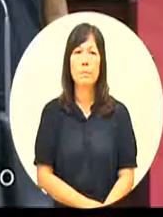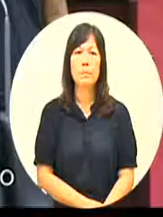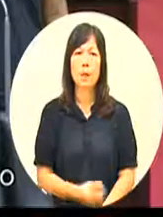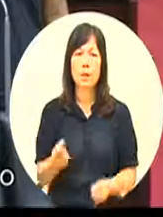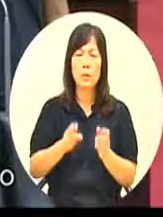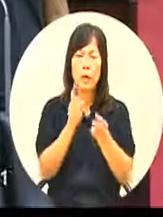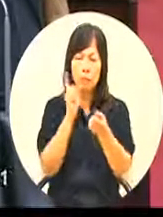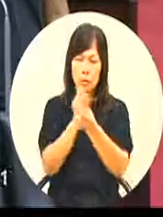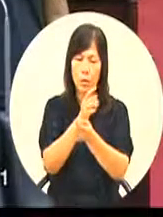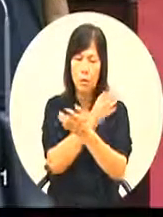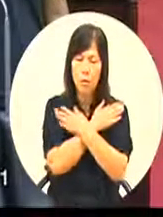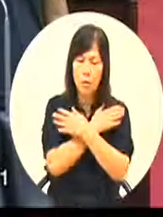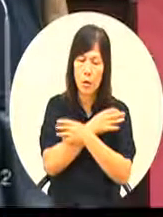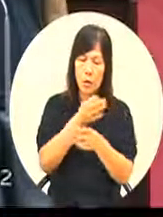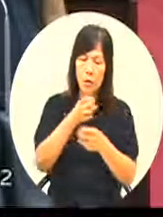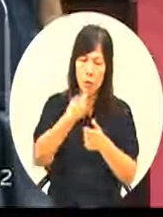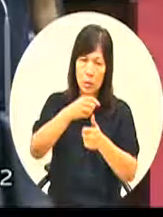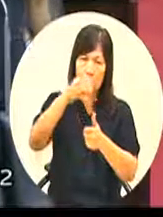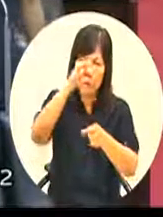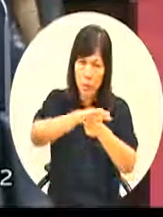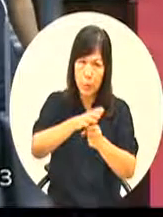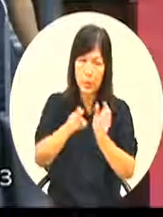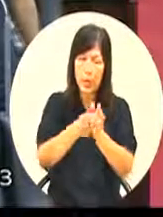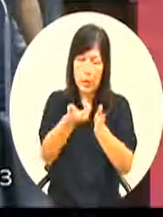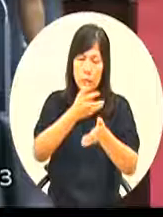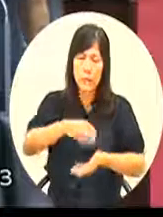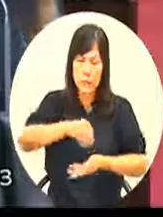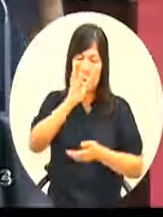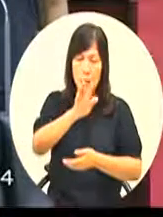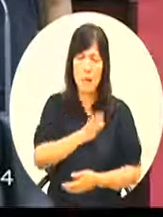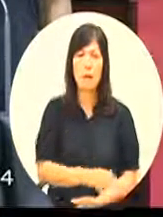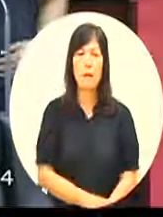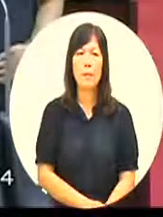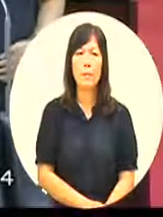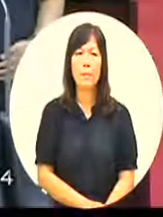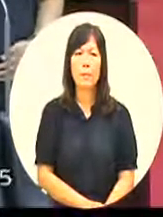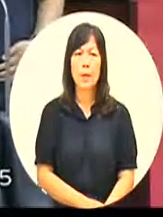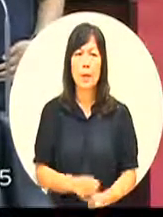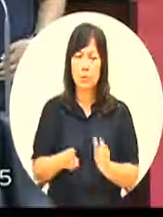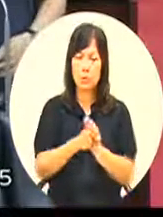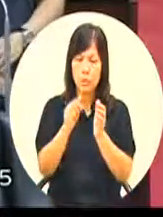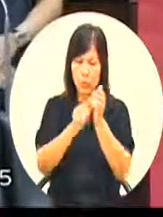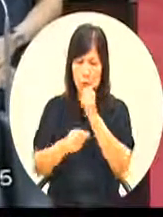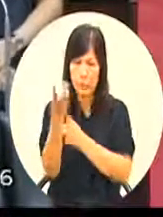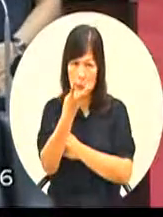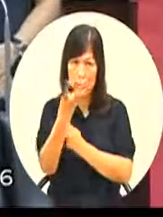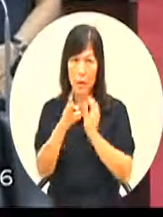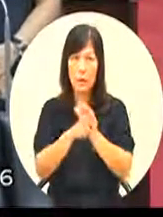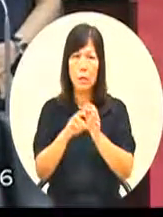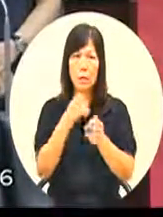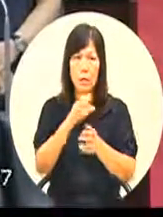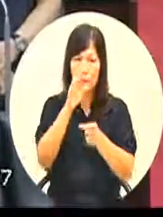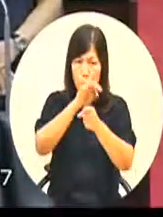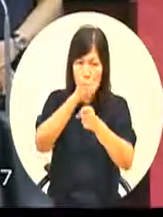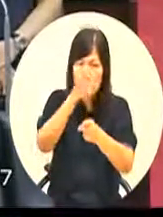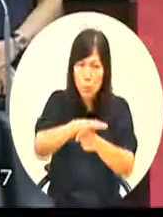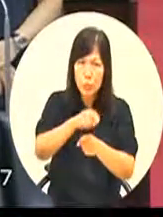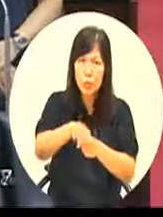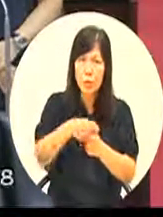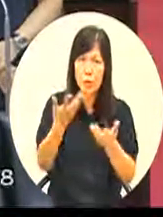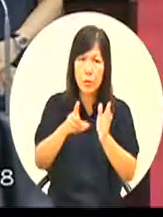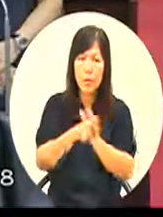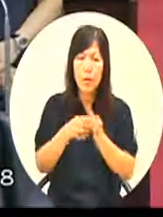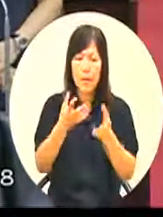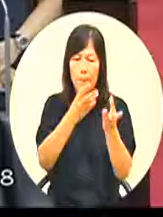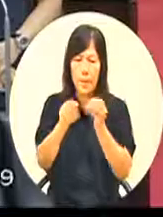儿教育的补助的部分，以及在上个会期我也提过，在所谓第三胎的这个补助的部分，其实没有